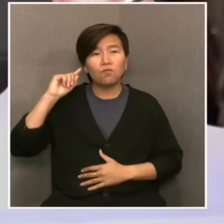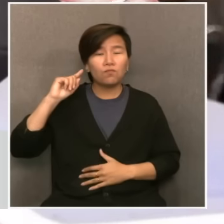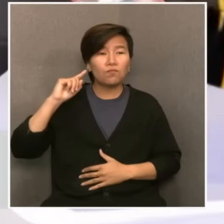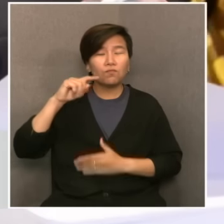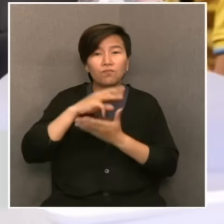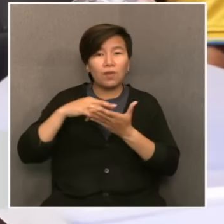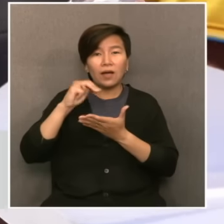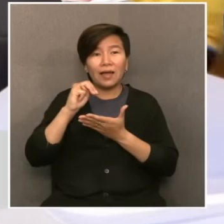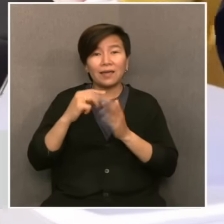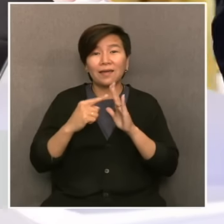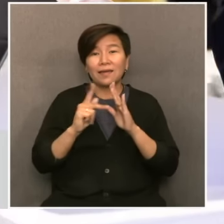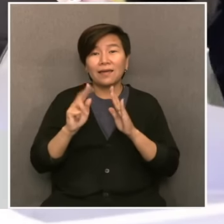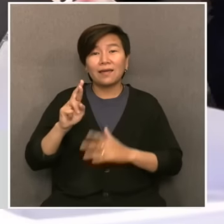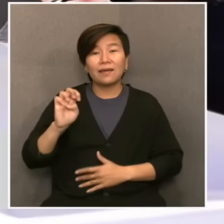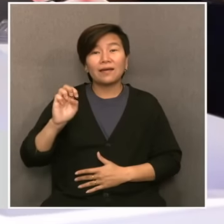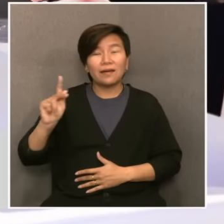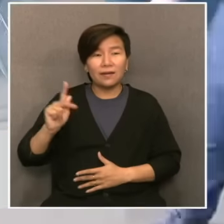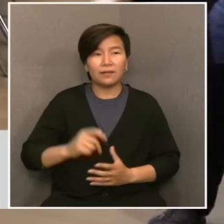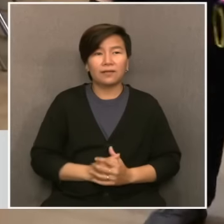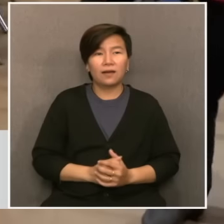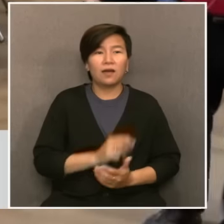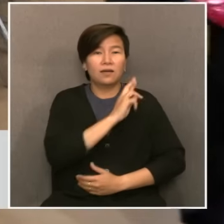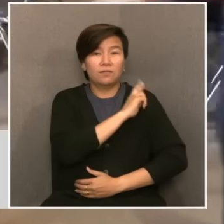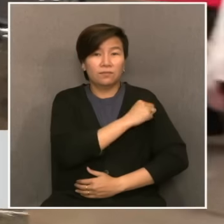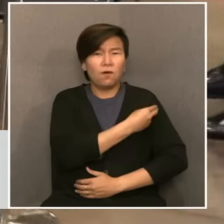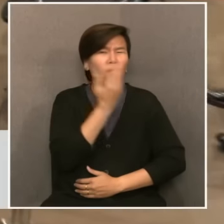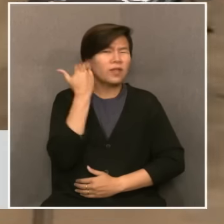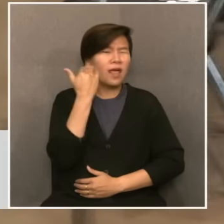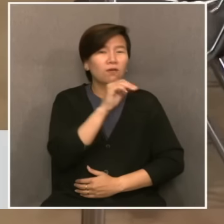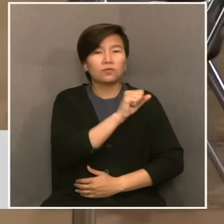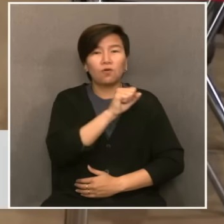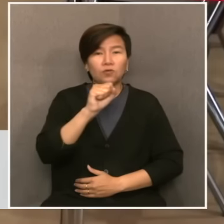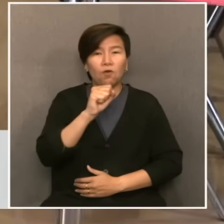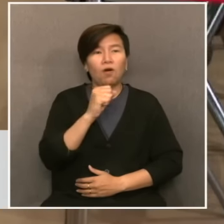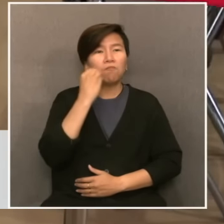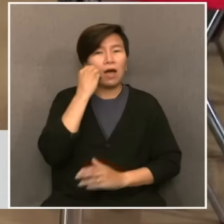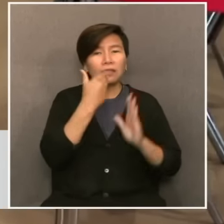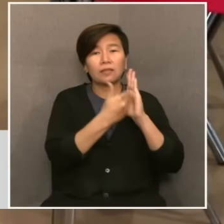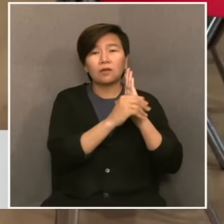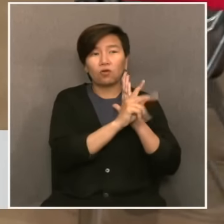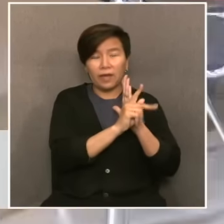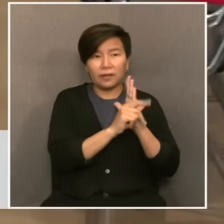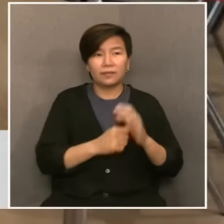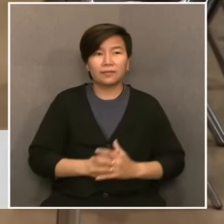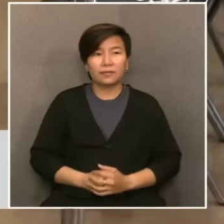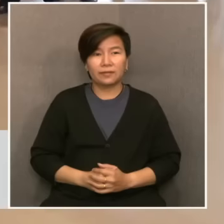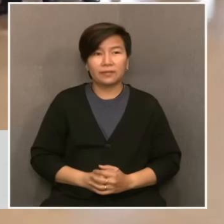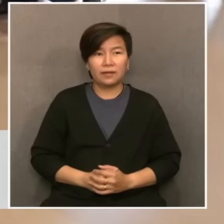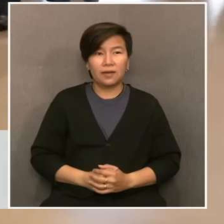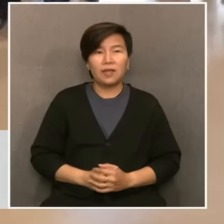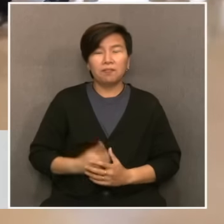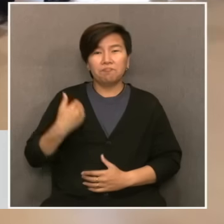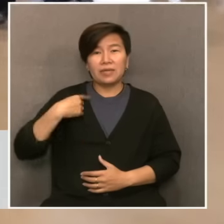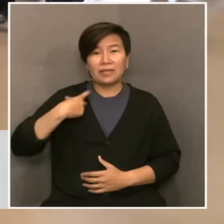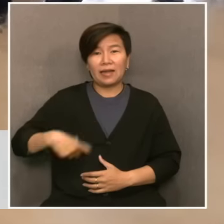วิทยาลัยเกลิกนายแพทย์เปรมศักดิ์พิยยุระอดีตส.ส.จังหวัดขอนแก่นนายสิทธาเบี้ยบังเกิดหรือทนายตั้ม